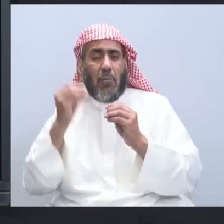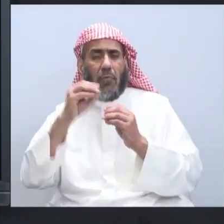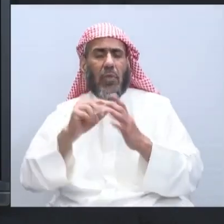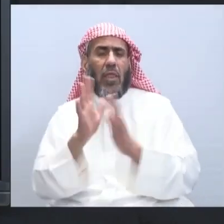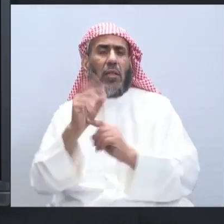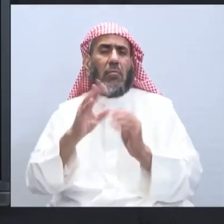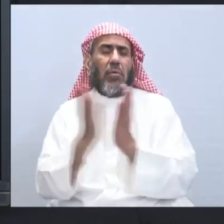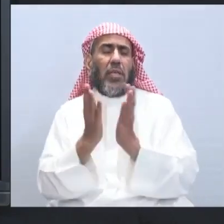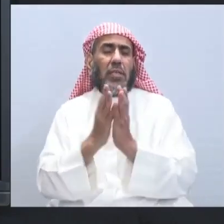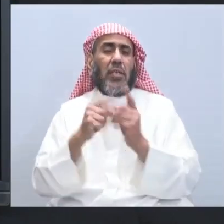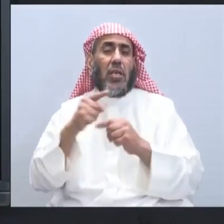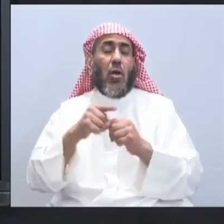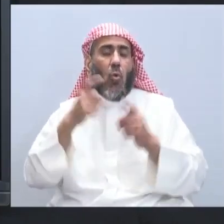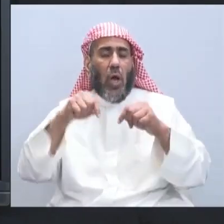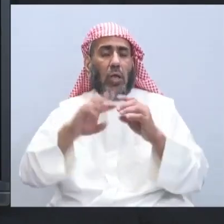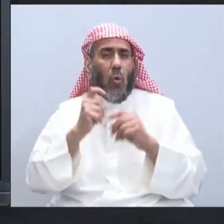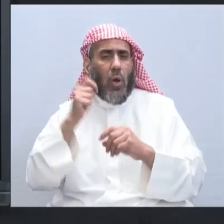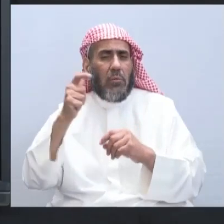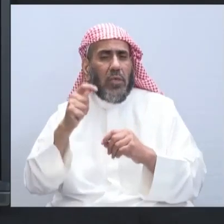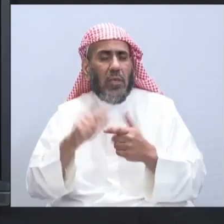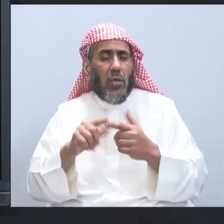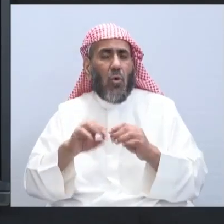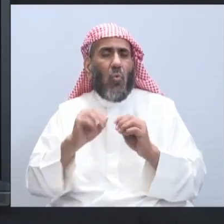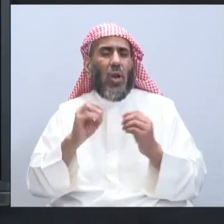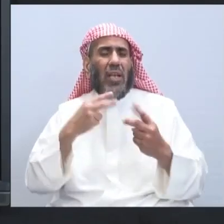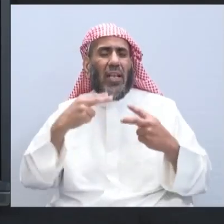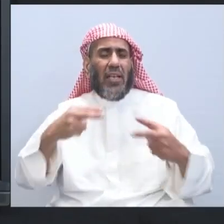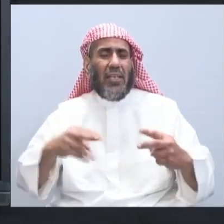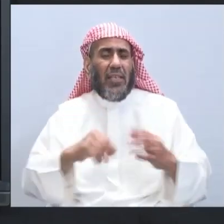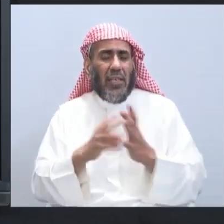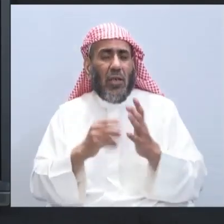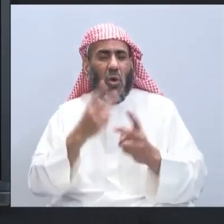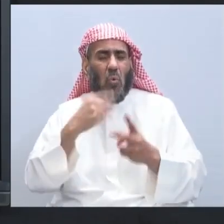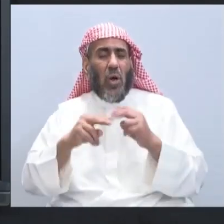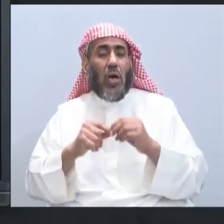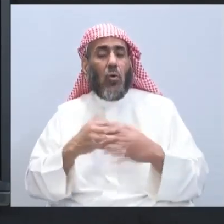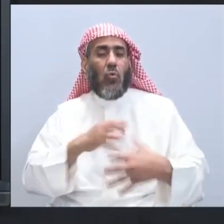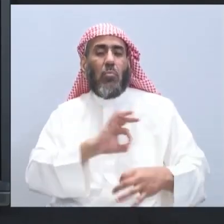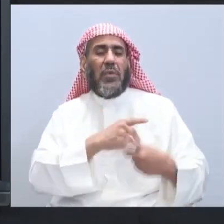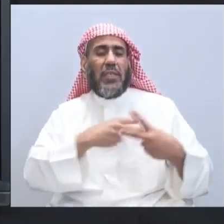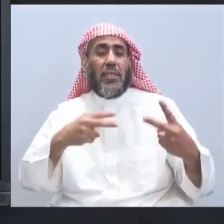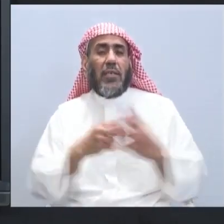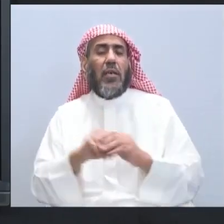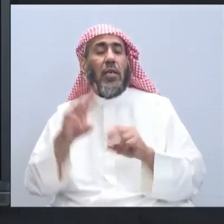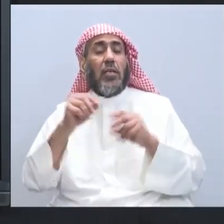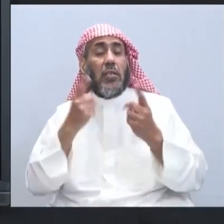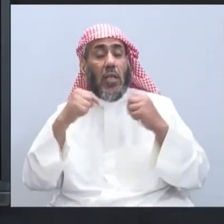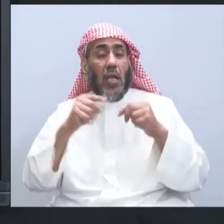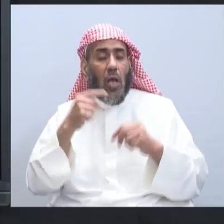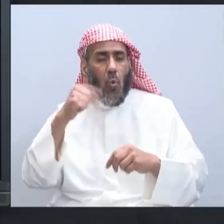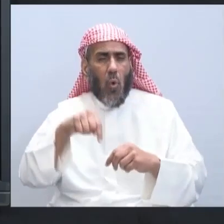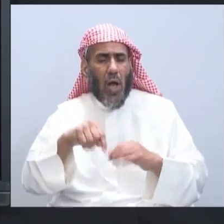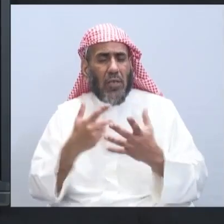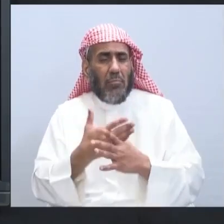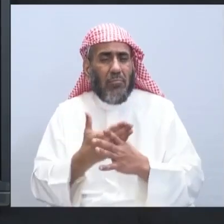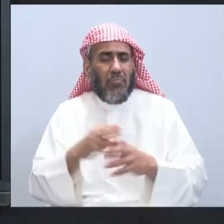تاثرت بمدارس وظهرت فيها الواقعيه والرمزيه والكلاسيكيه التقليديه وكذلك الرومانسيه قصص تحكي الواقع طبعا بس